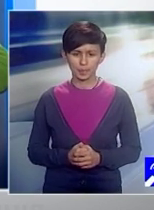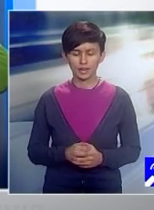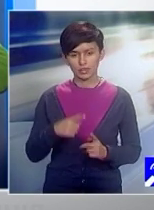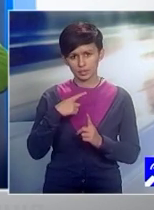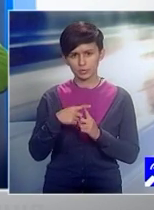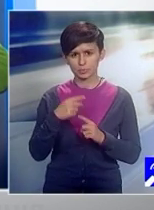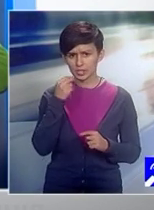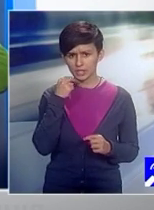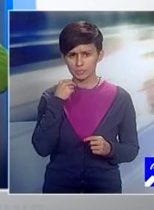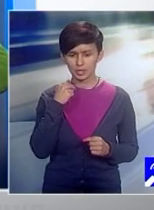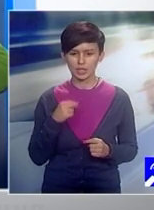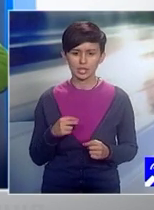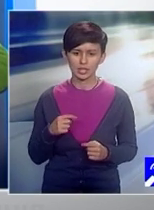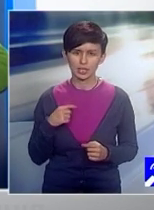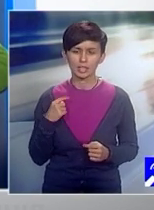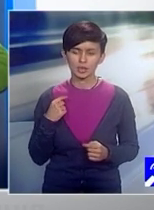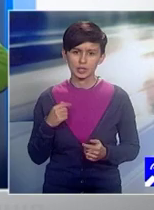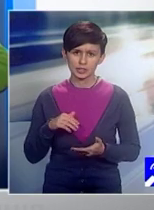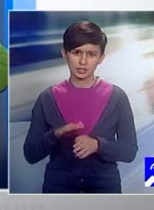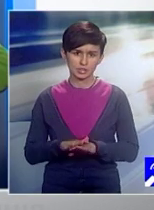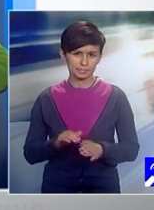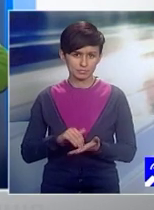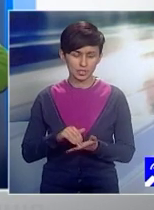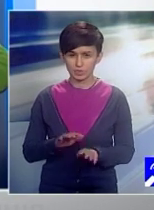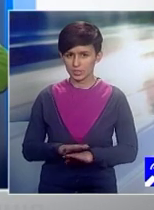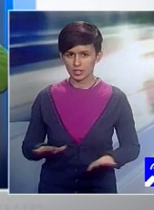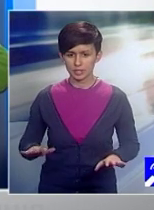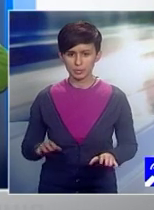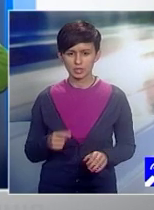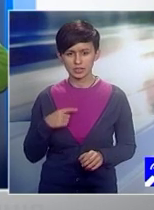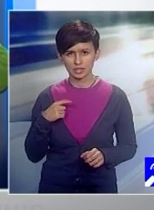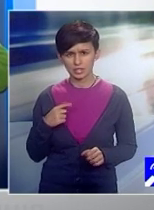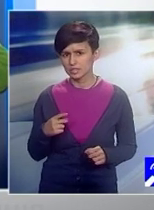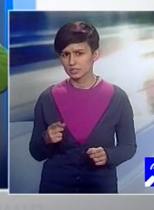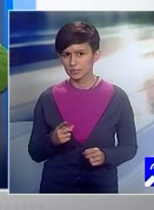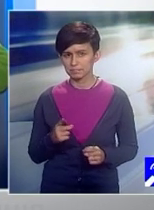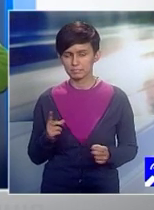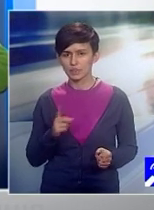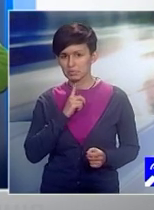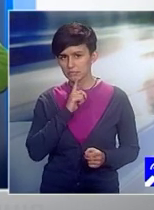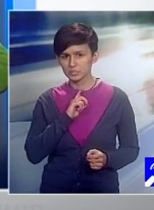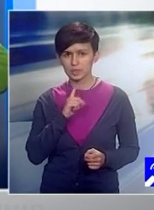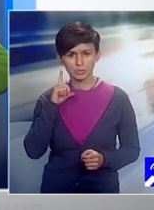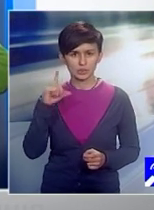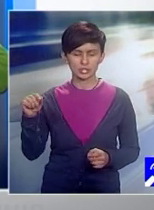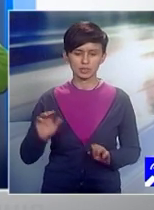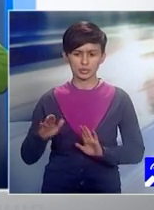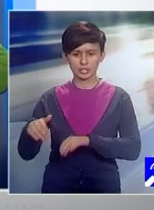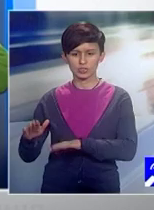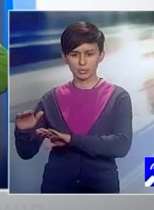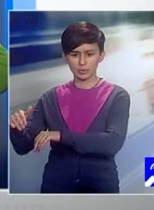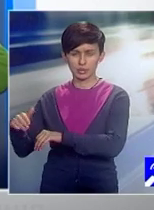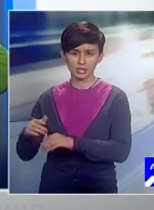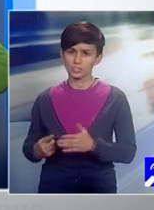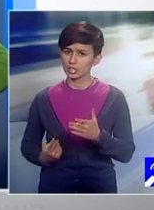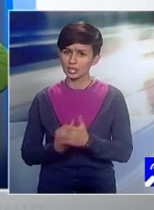hrană, securitatea. Se poate întâmpla foarte ușor să mergi pe mare, într-o zi perfect senină, și să se strânească dintr-o